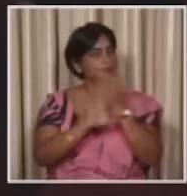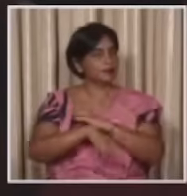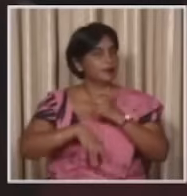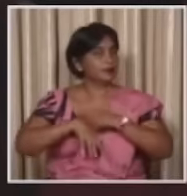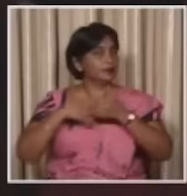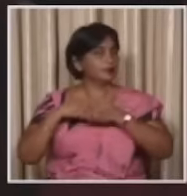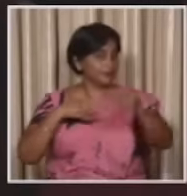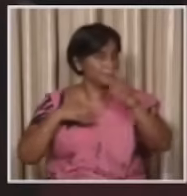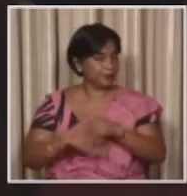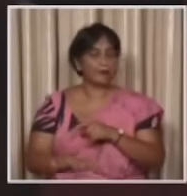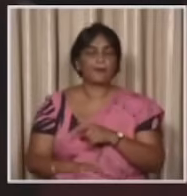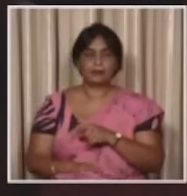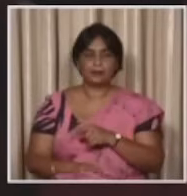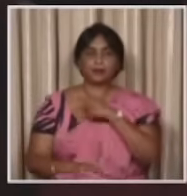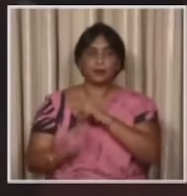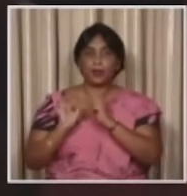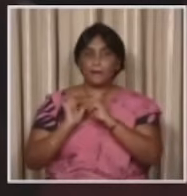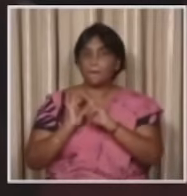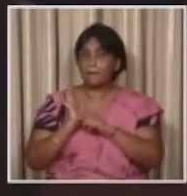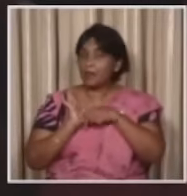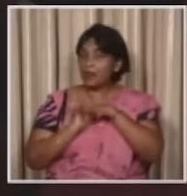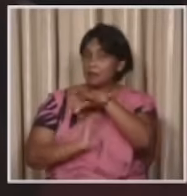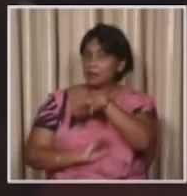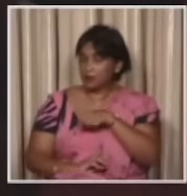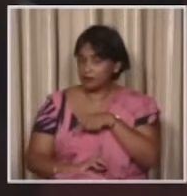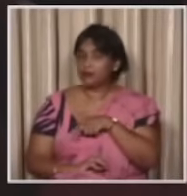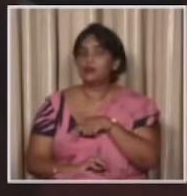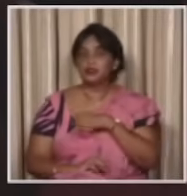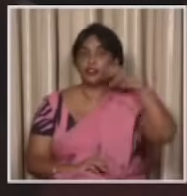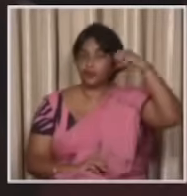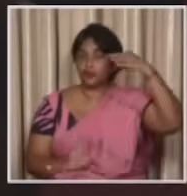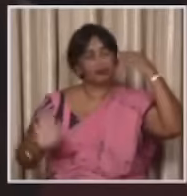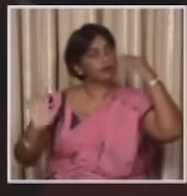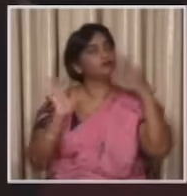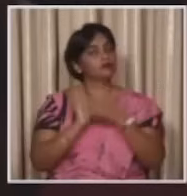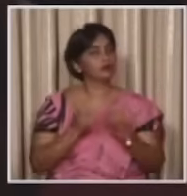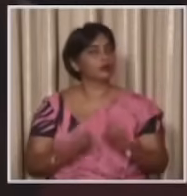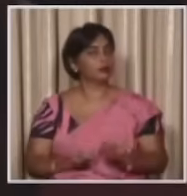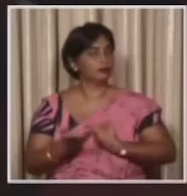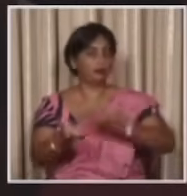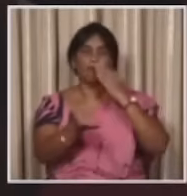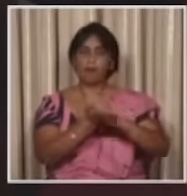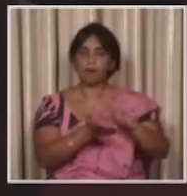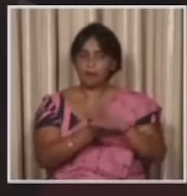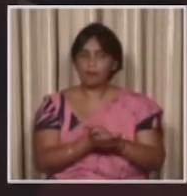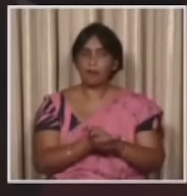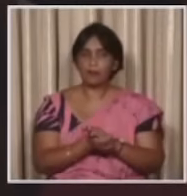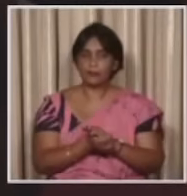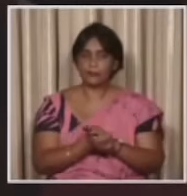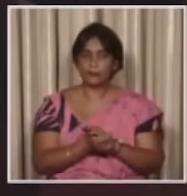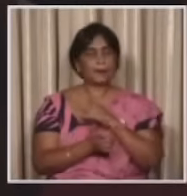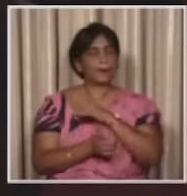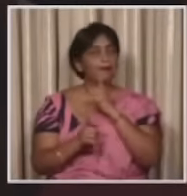කාලේ පුරාවටම මේ පනත භාවිතා කරලා ඒ විදුලි බල ක්ෂේත්‍රයේ තියෙන අවශ්‍යතා ටික සම්පූර්ණ කරන්නේ